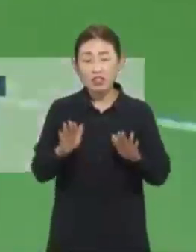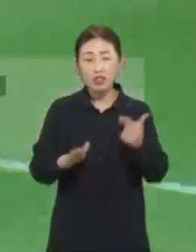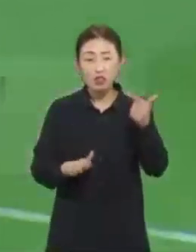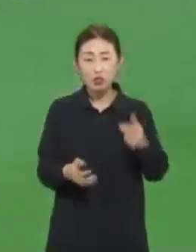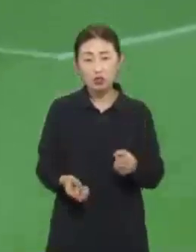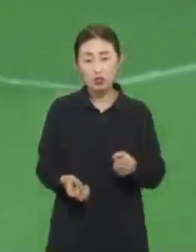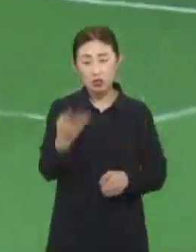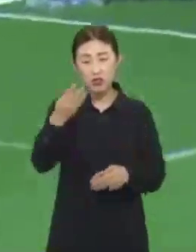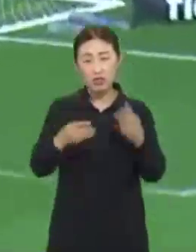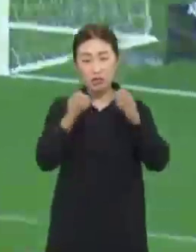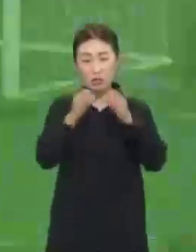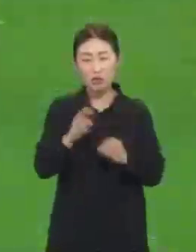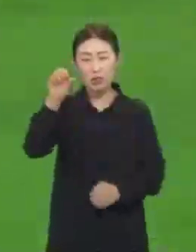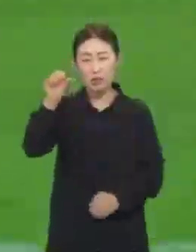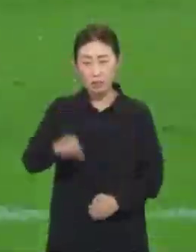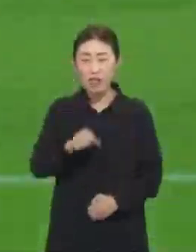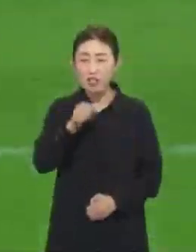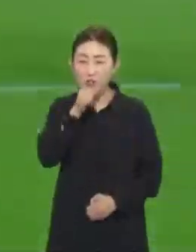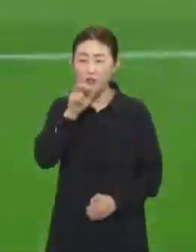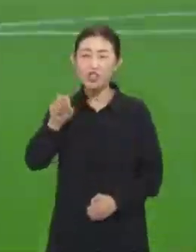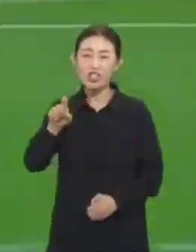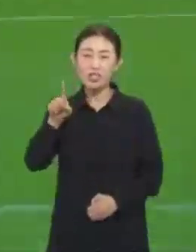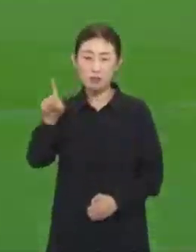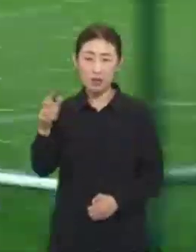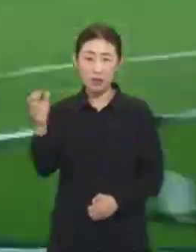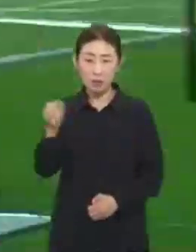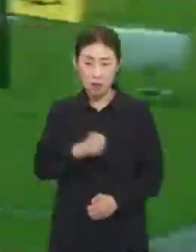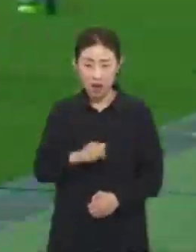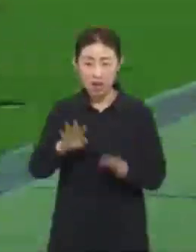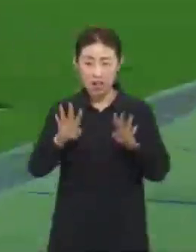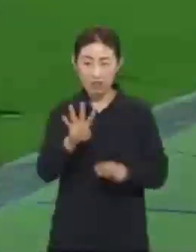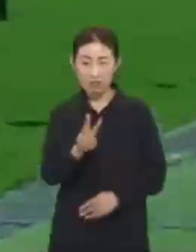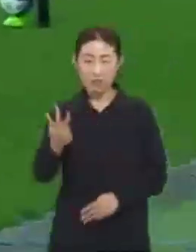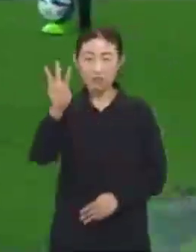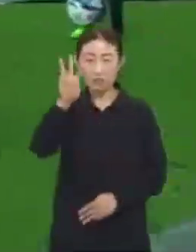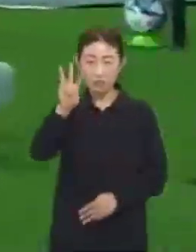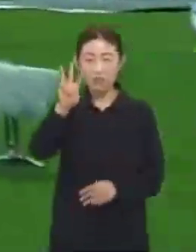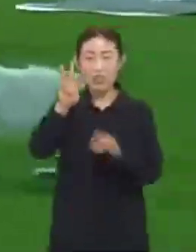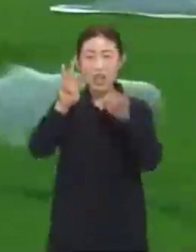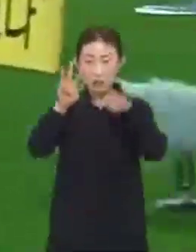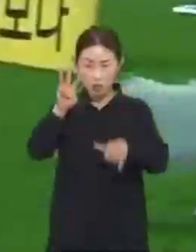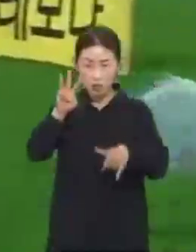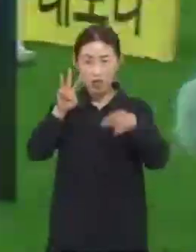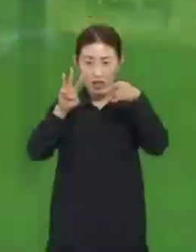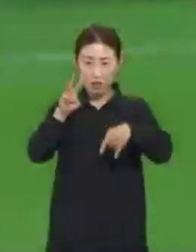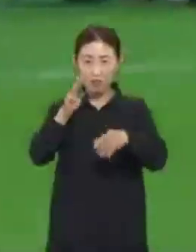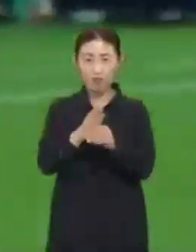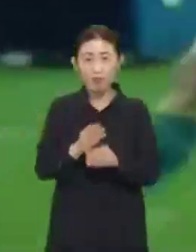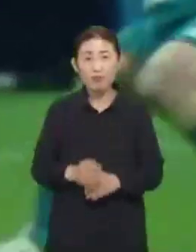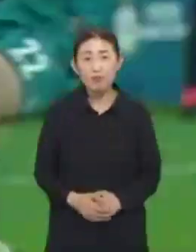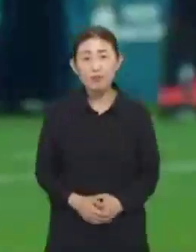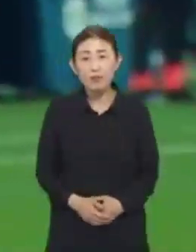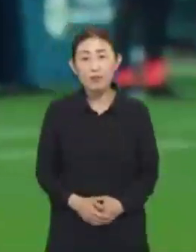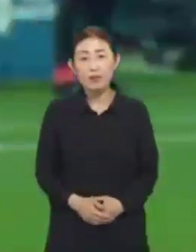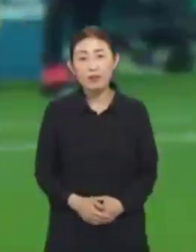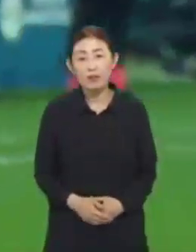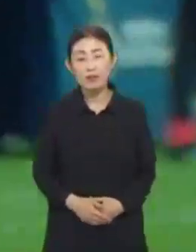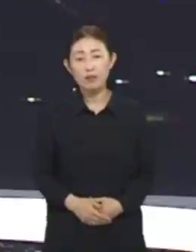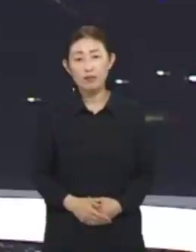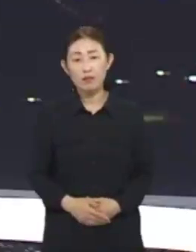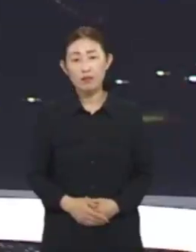3무 3패 승점 21점을 획득한 대전은 포항을 밀어내고 K리그 1 3위로 올라섰습니다.